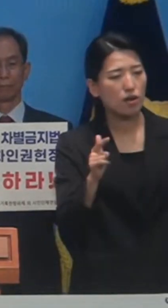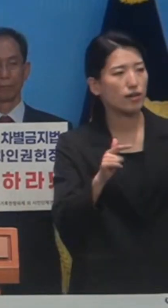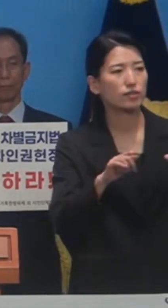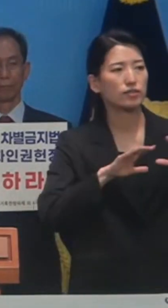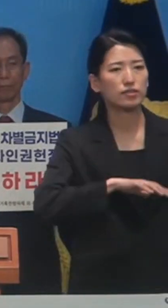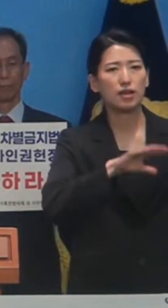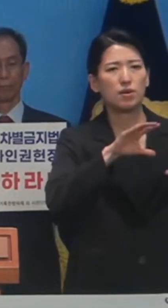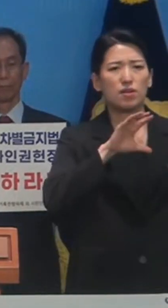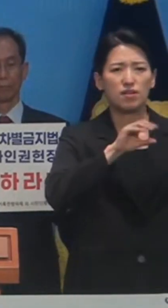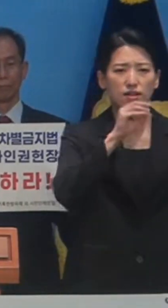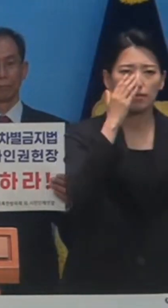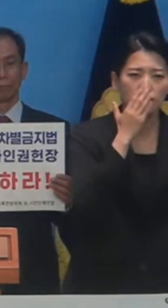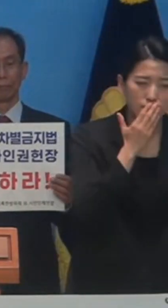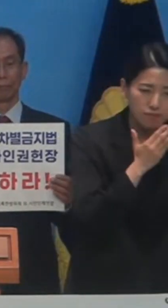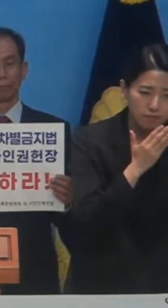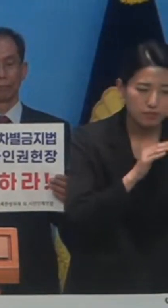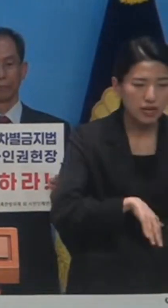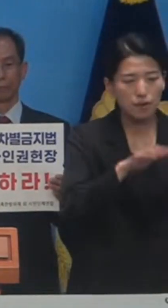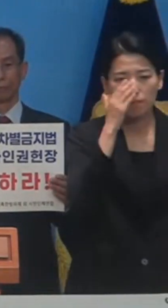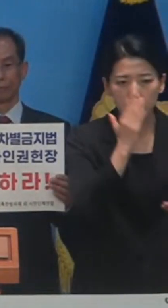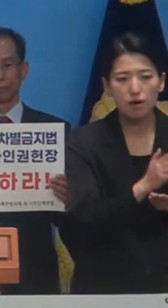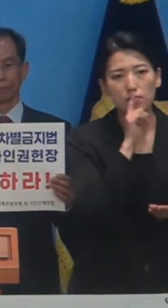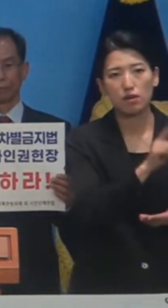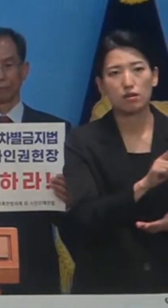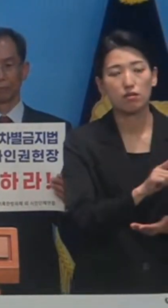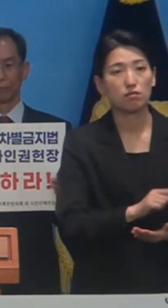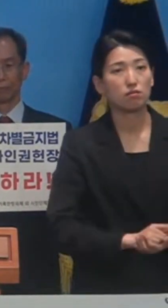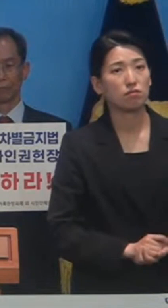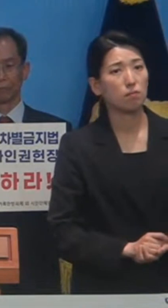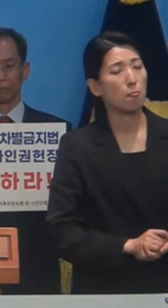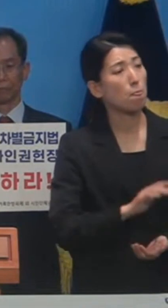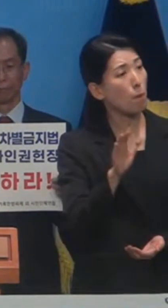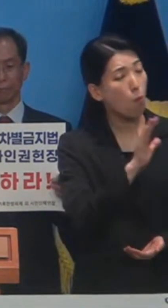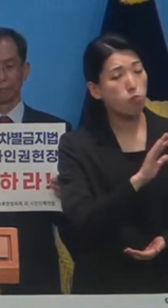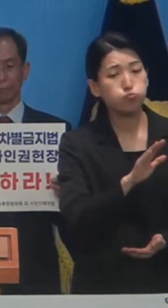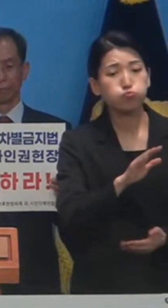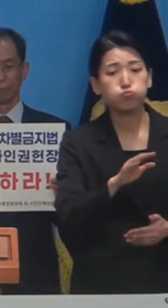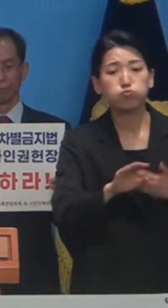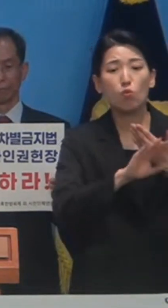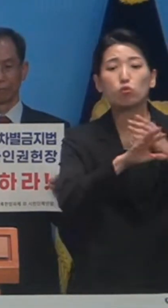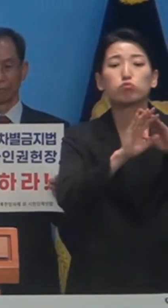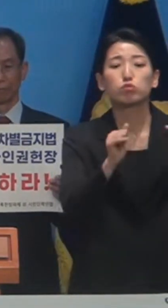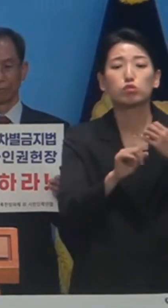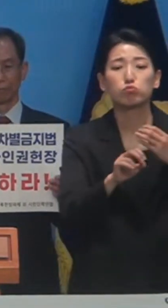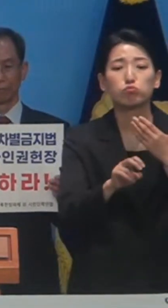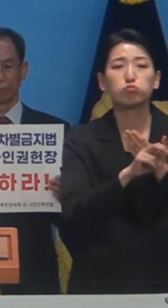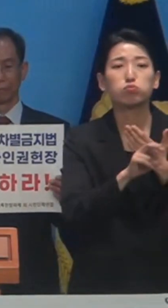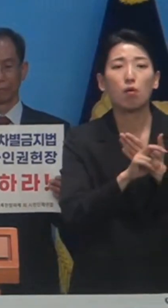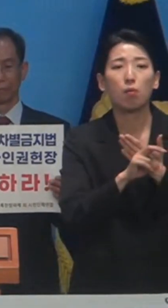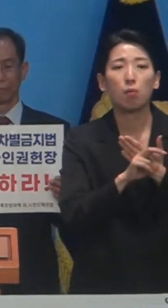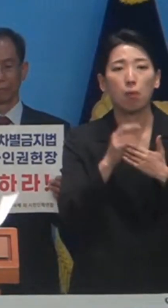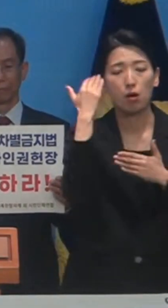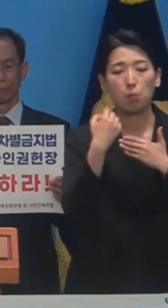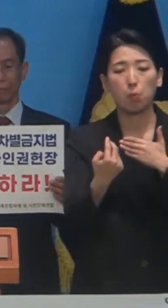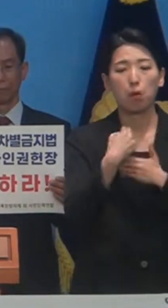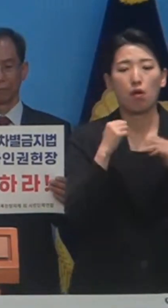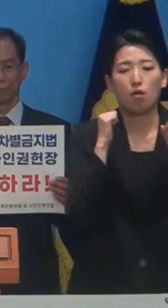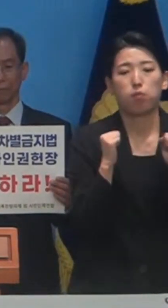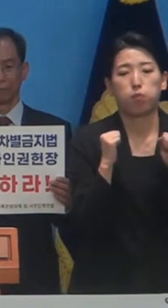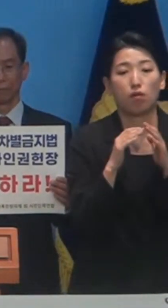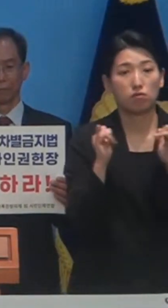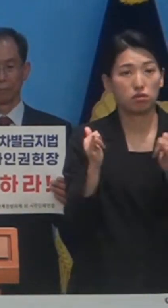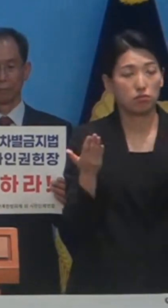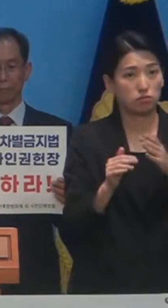금지합니다. 하지만 이 조항은 현실에서 불법 체류자를 고용하려는 압력으로 변질될 수 있습니다.